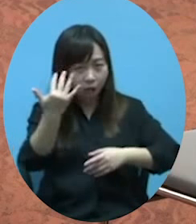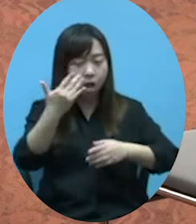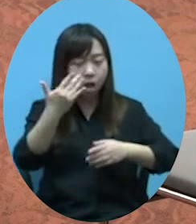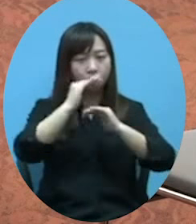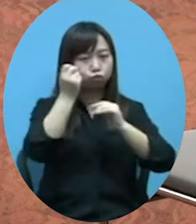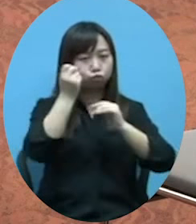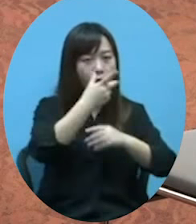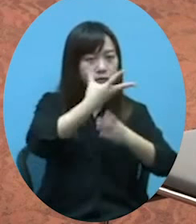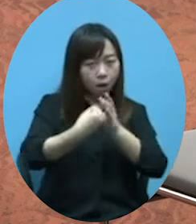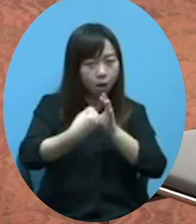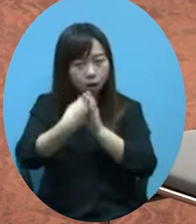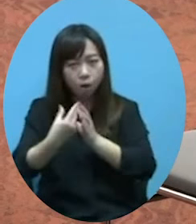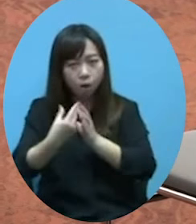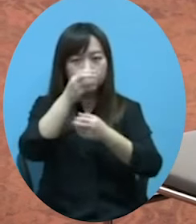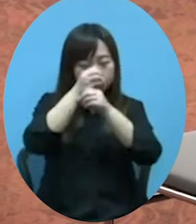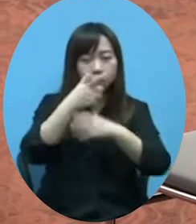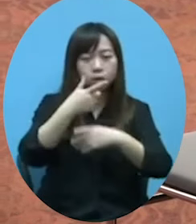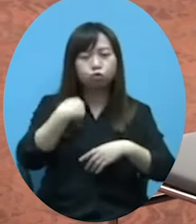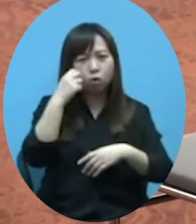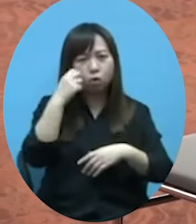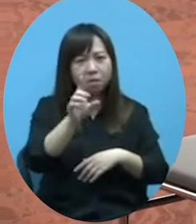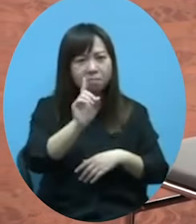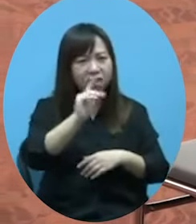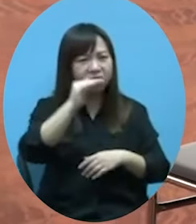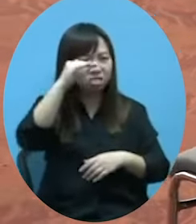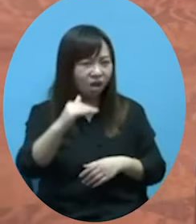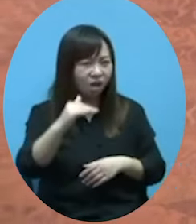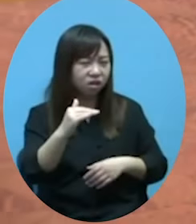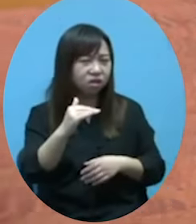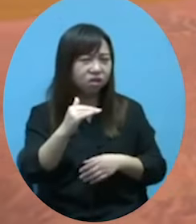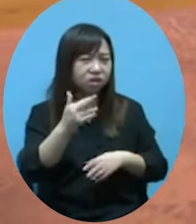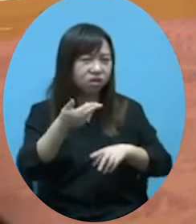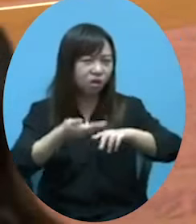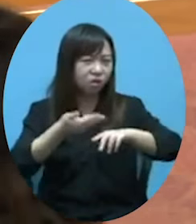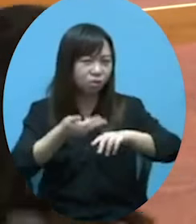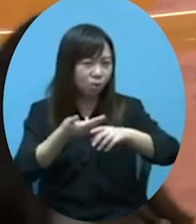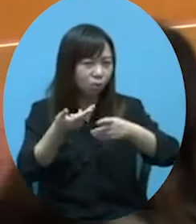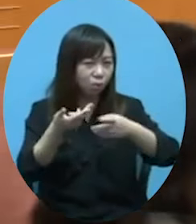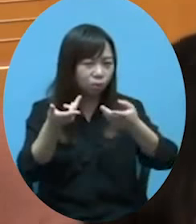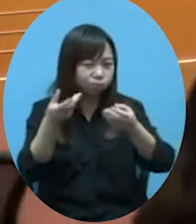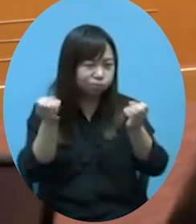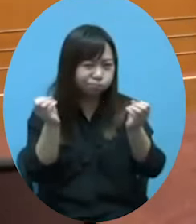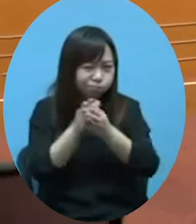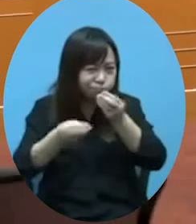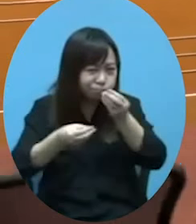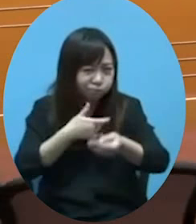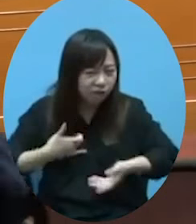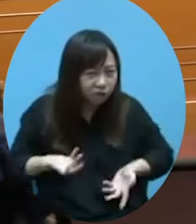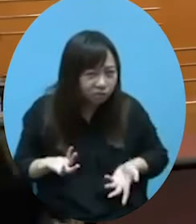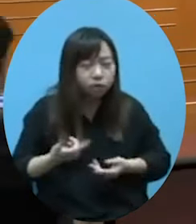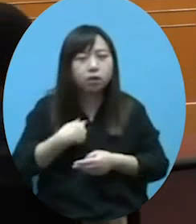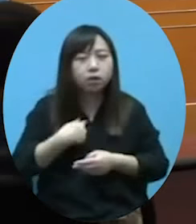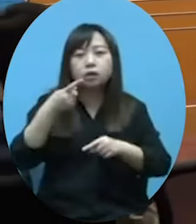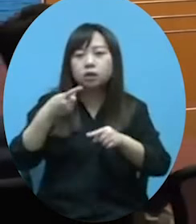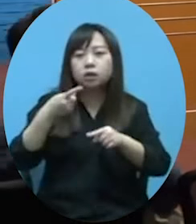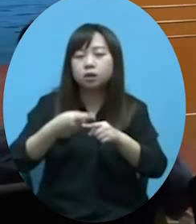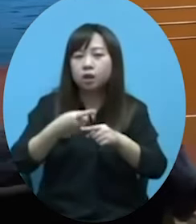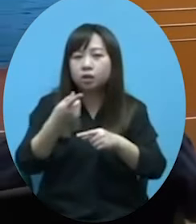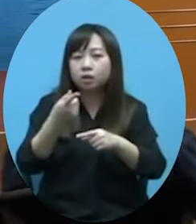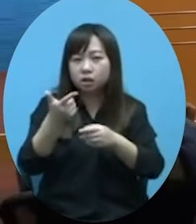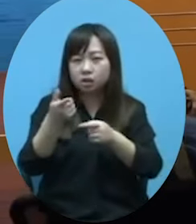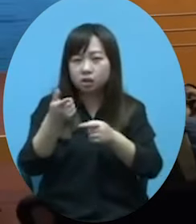是還有都想問其實什麼叫低程度感染呢還有就是那個化驗結果其實是有幾